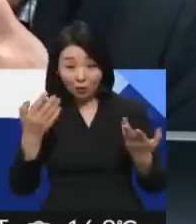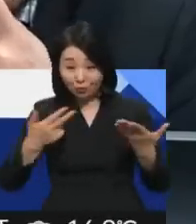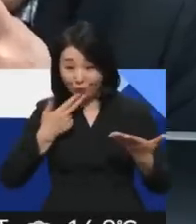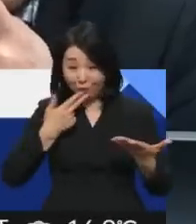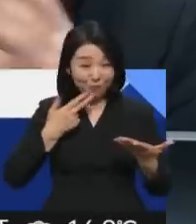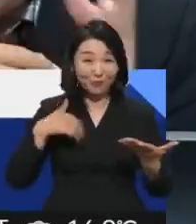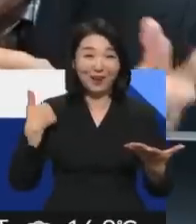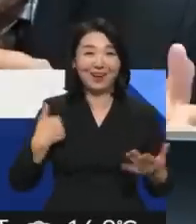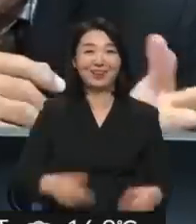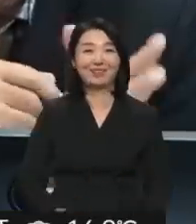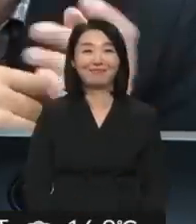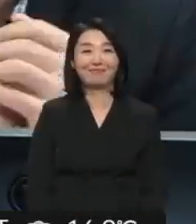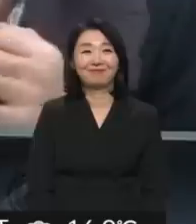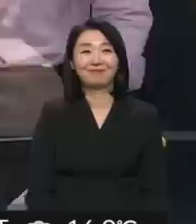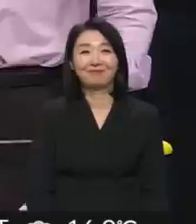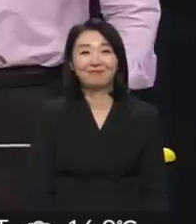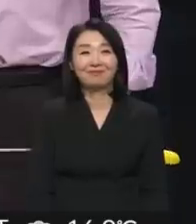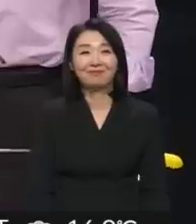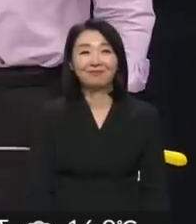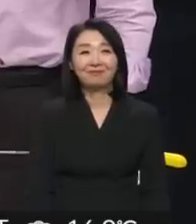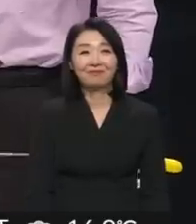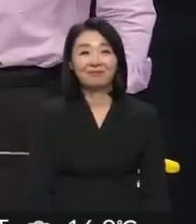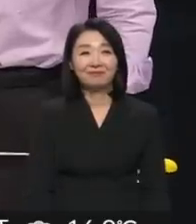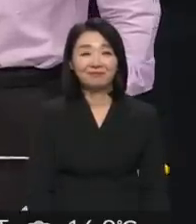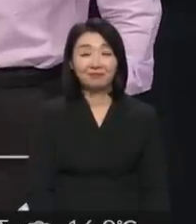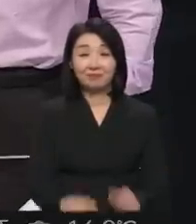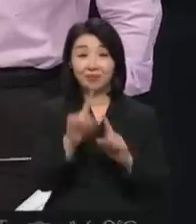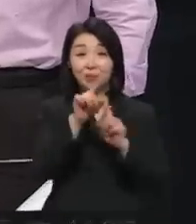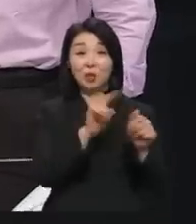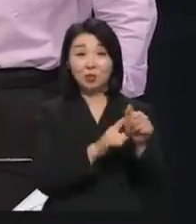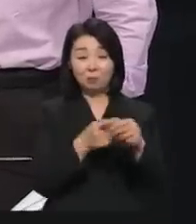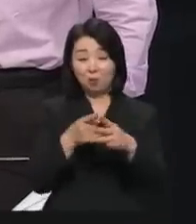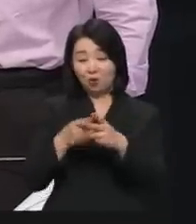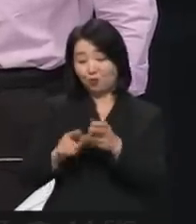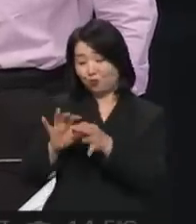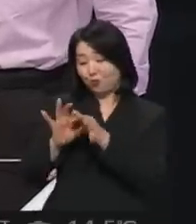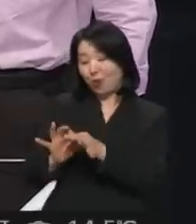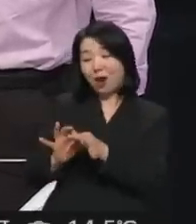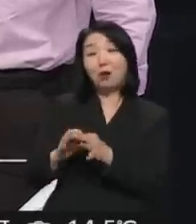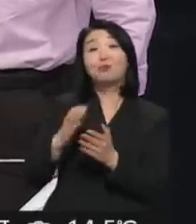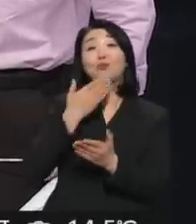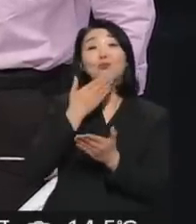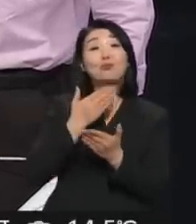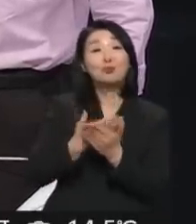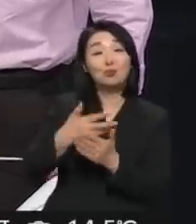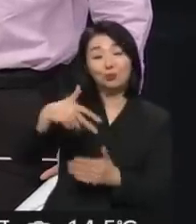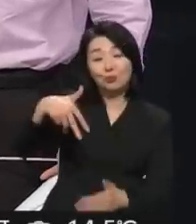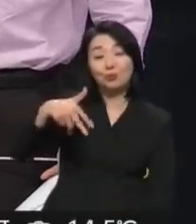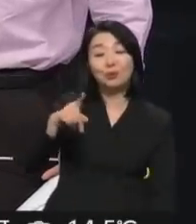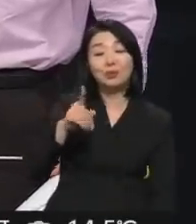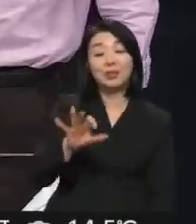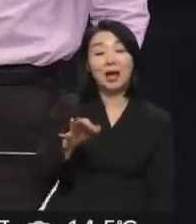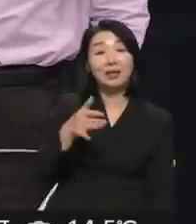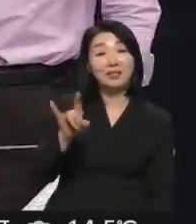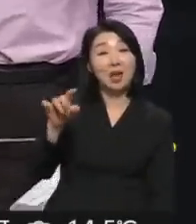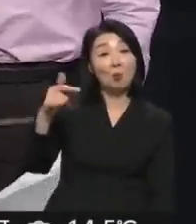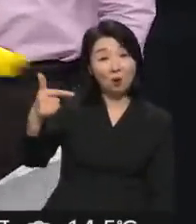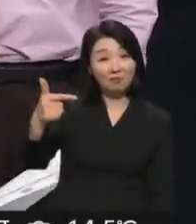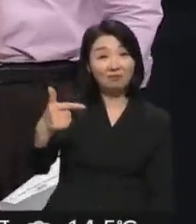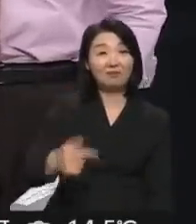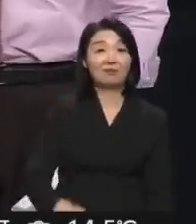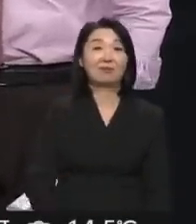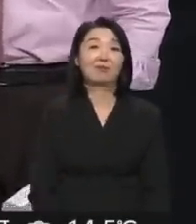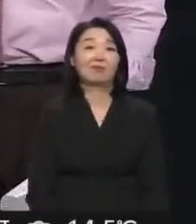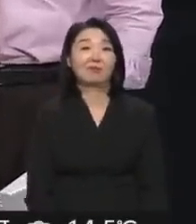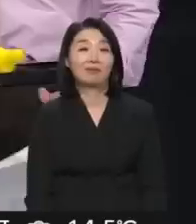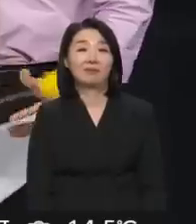모르죠. 아. 네. 이 전 대표, 윤핵관 중에 윤핵관으로 꼽히는 장제원 의원에 대해 입을 열었죠.